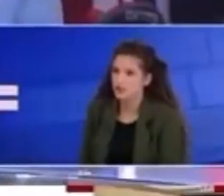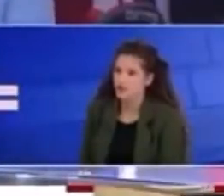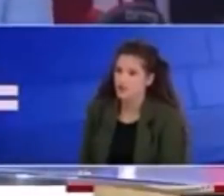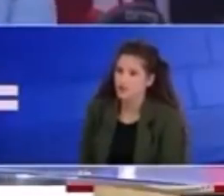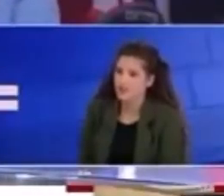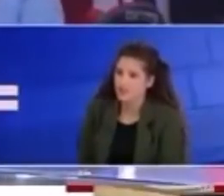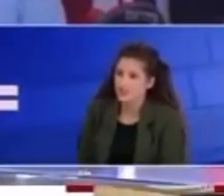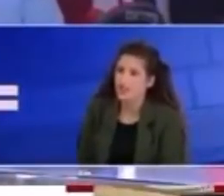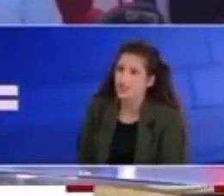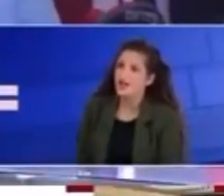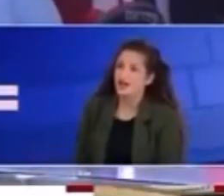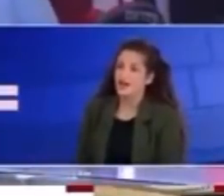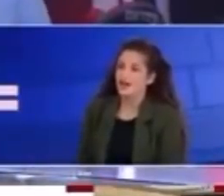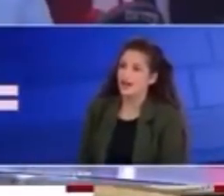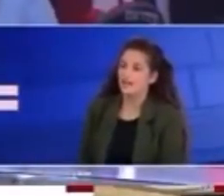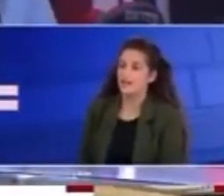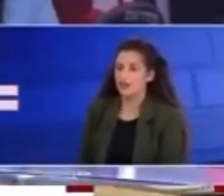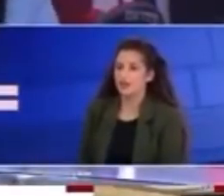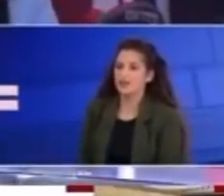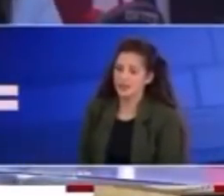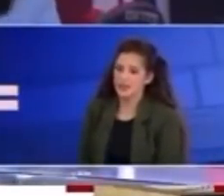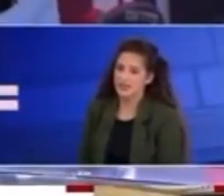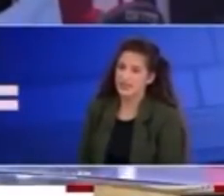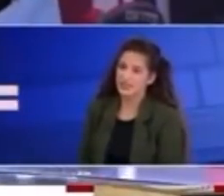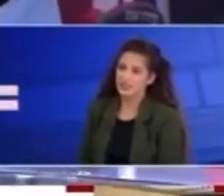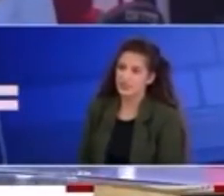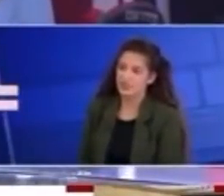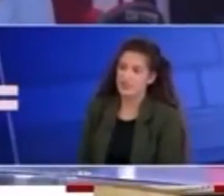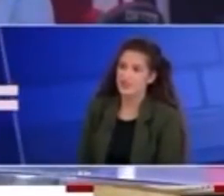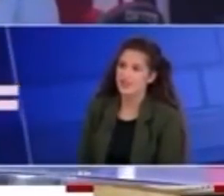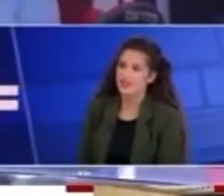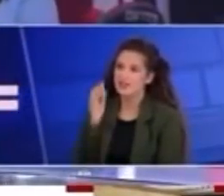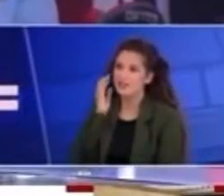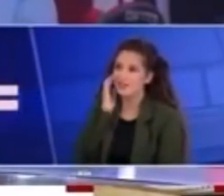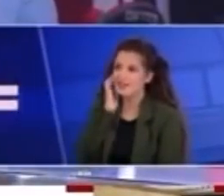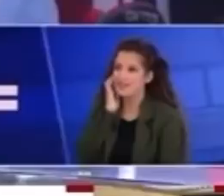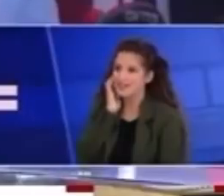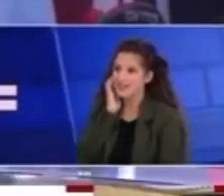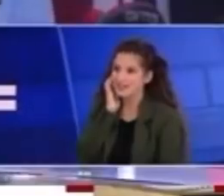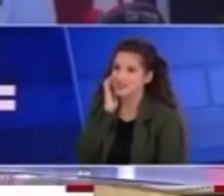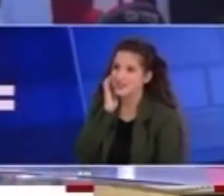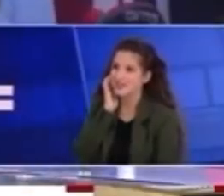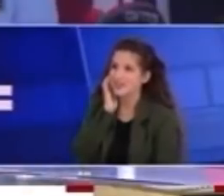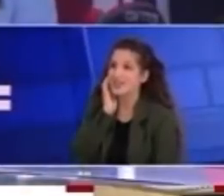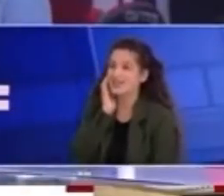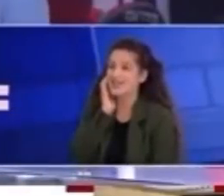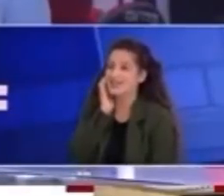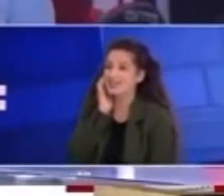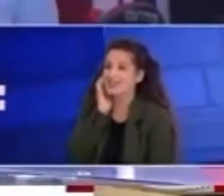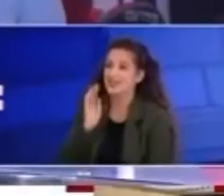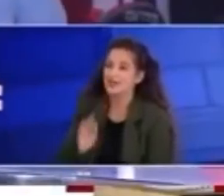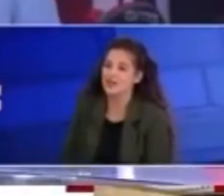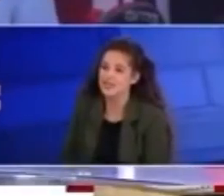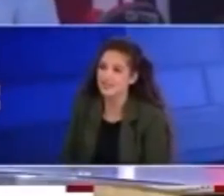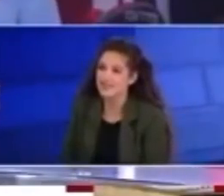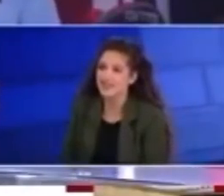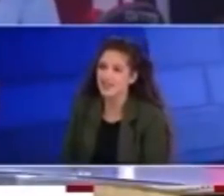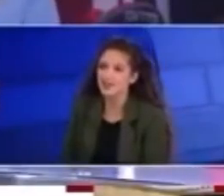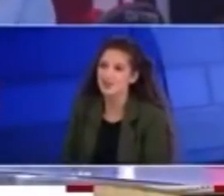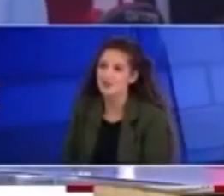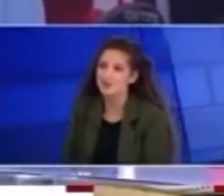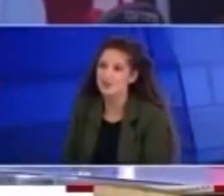כמו שנהוג בתקנון, אבל יכולתם להגיש שמות ולנסות להילחם על הדבר הזה. אני מבינה שזה עניין שלא רציתם